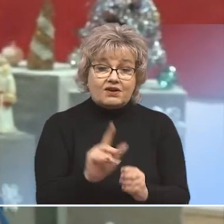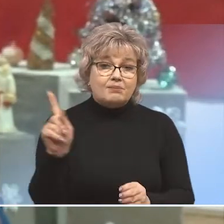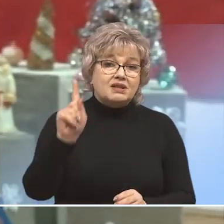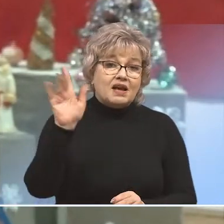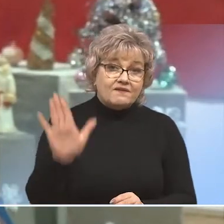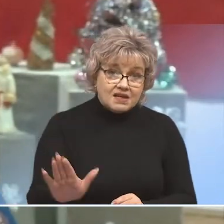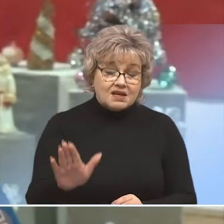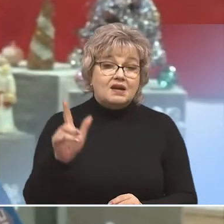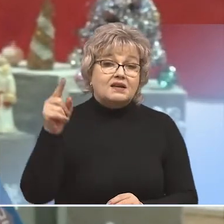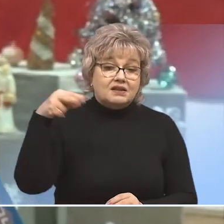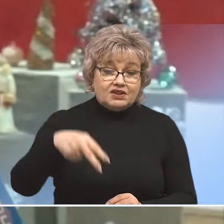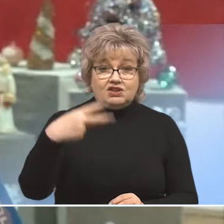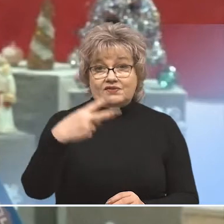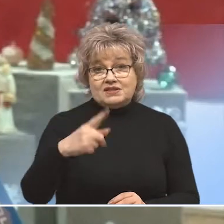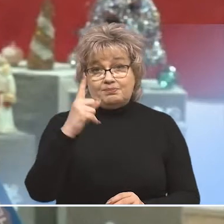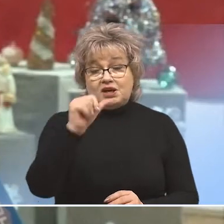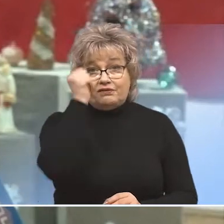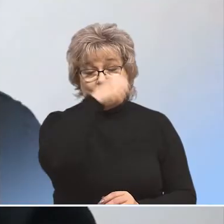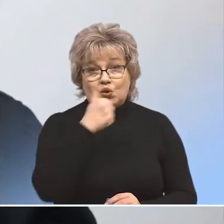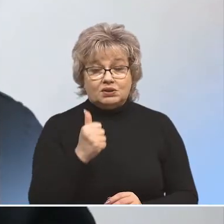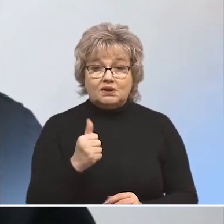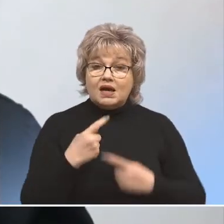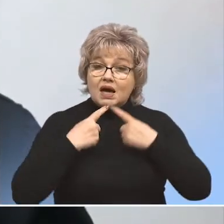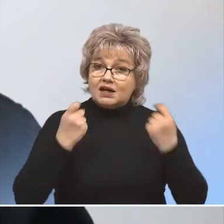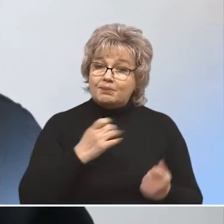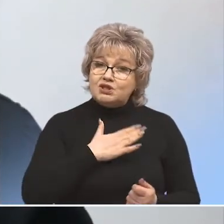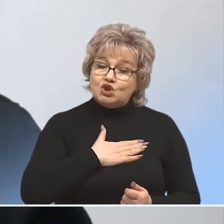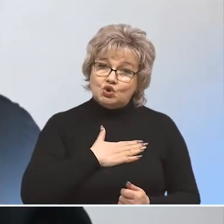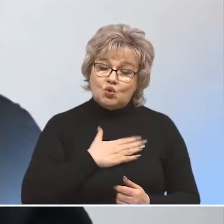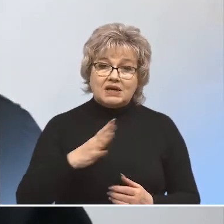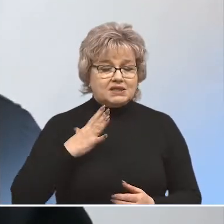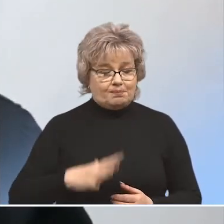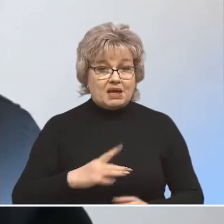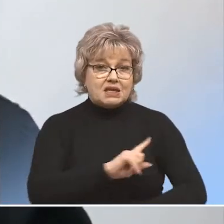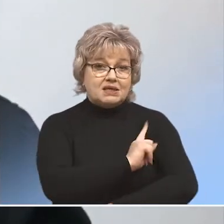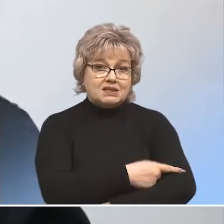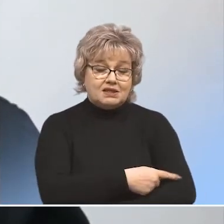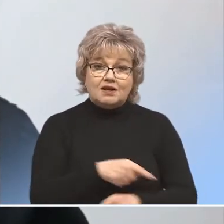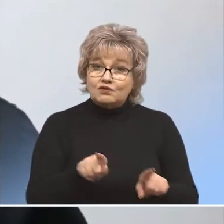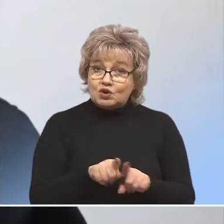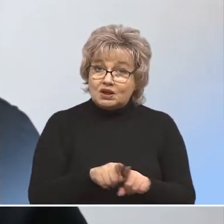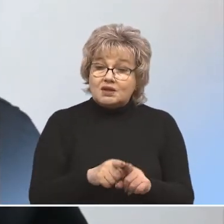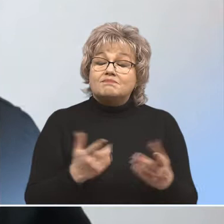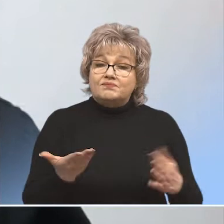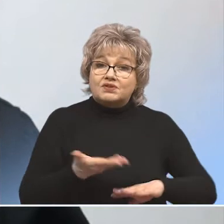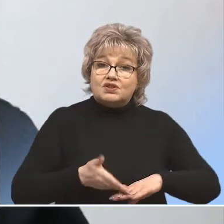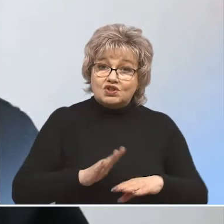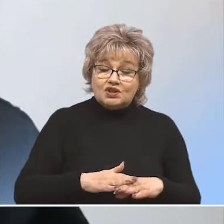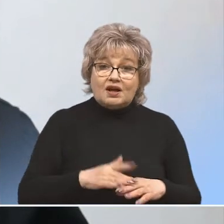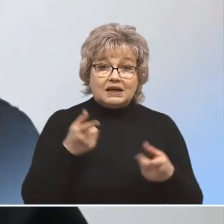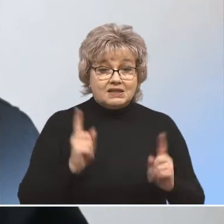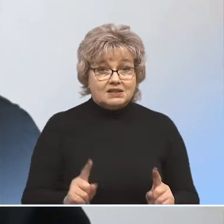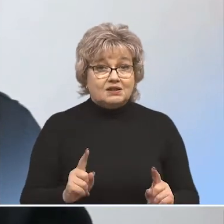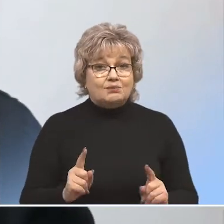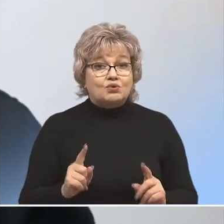вами на весь 2021 год. Крепости духа, терпения и сил, потому как все-таки не крути, тяжела дорога к